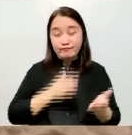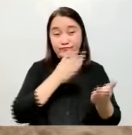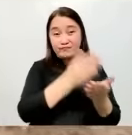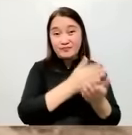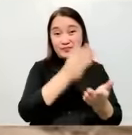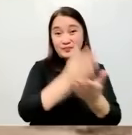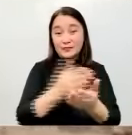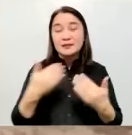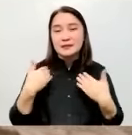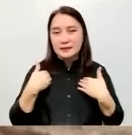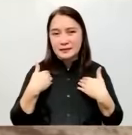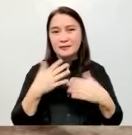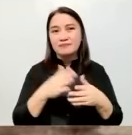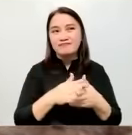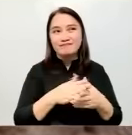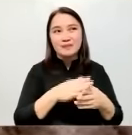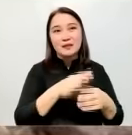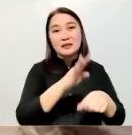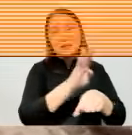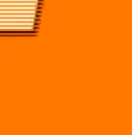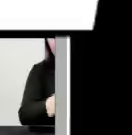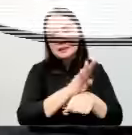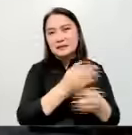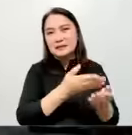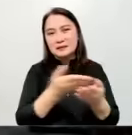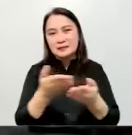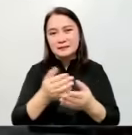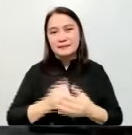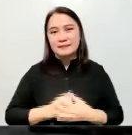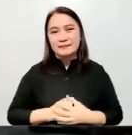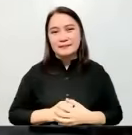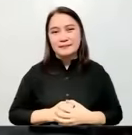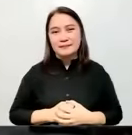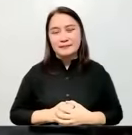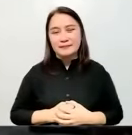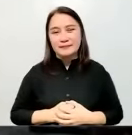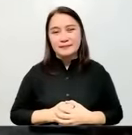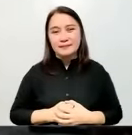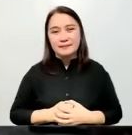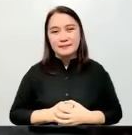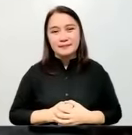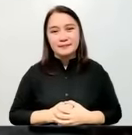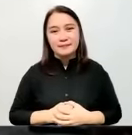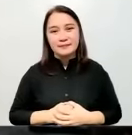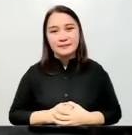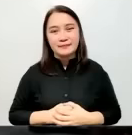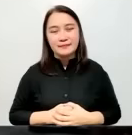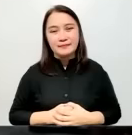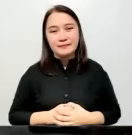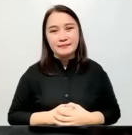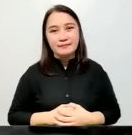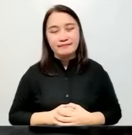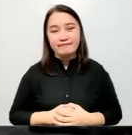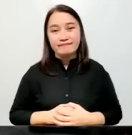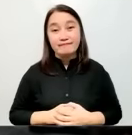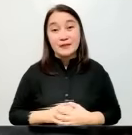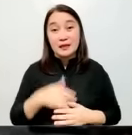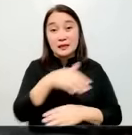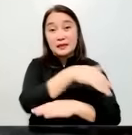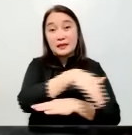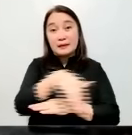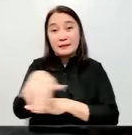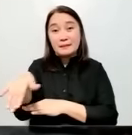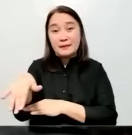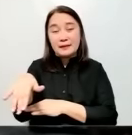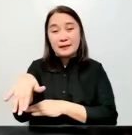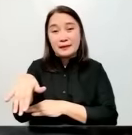Mm-hmm. Julius, tuwing gabi kinakailangang suspindihin